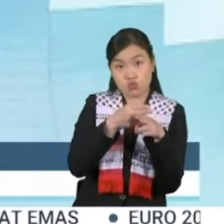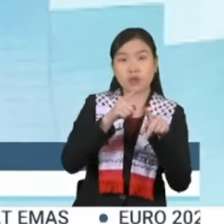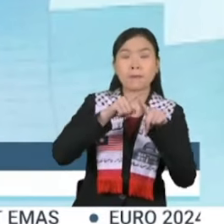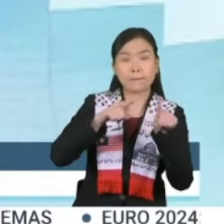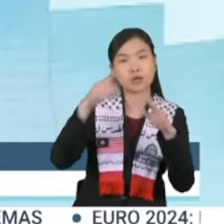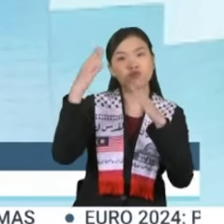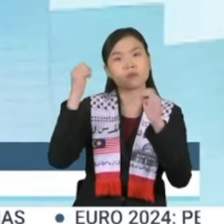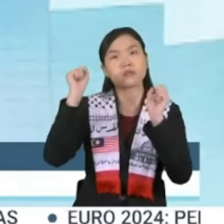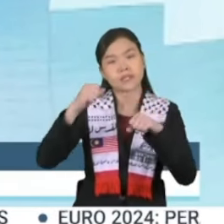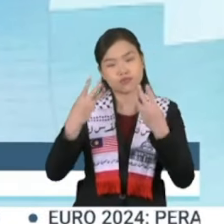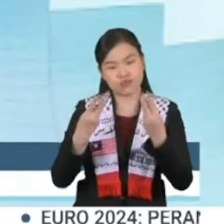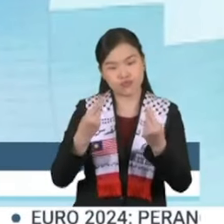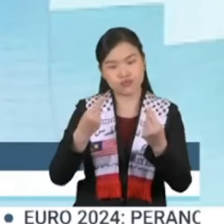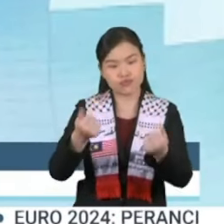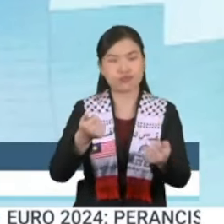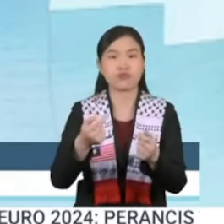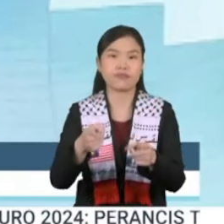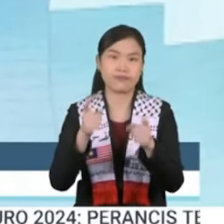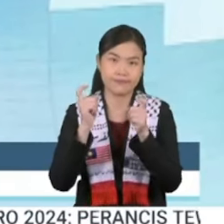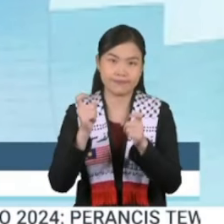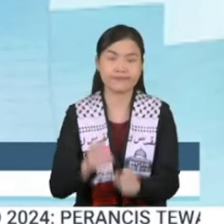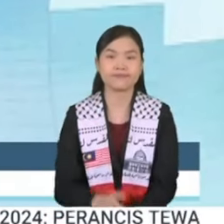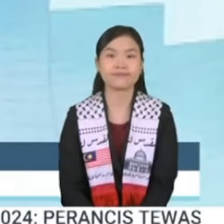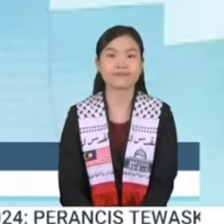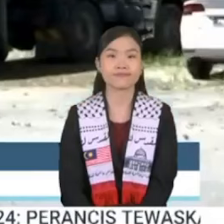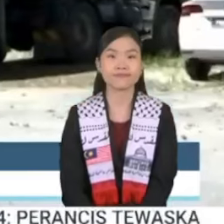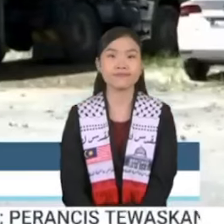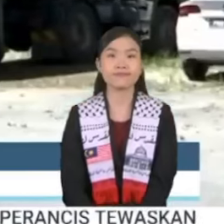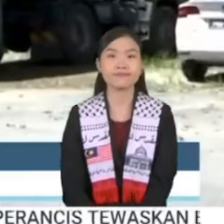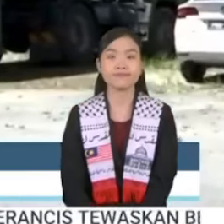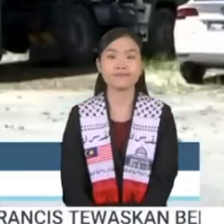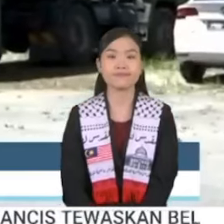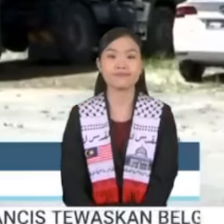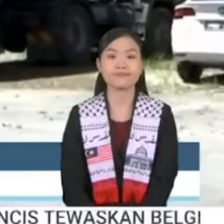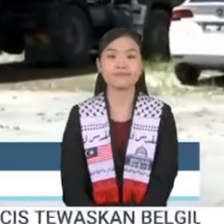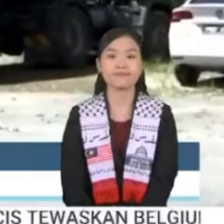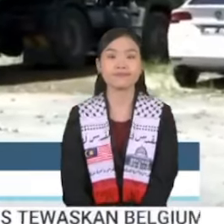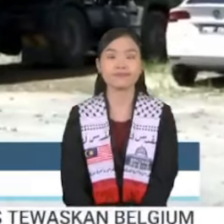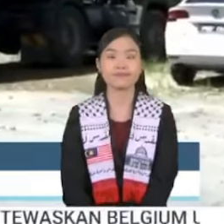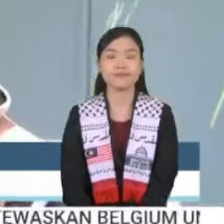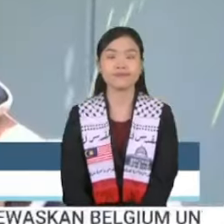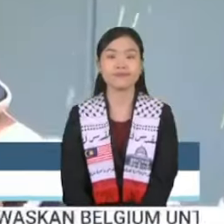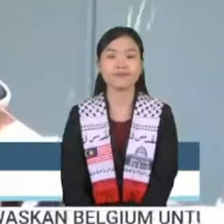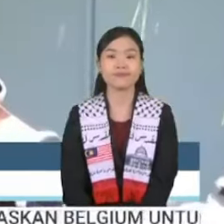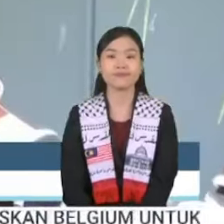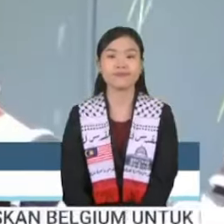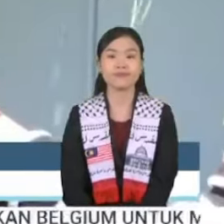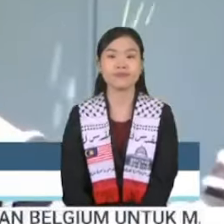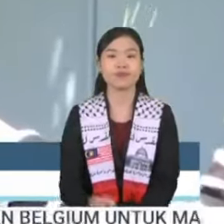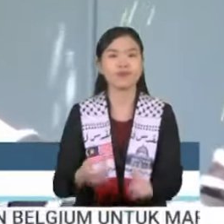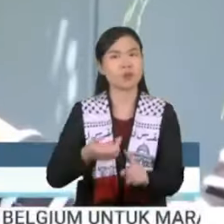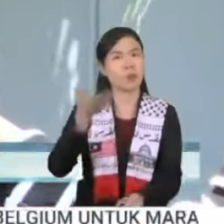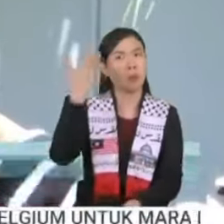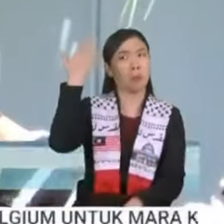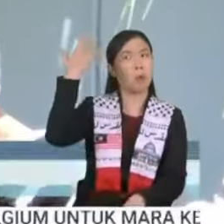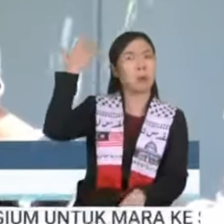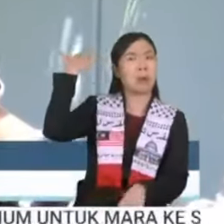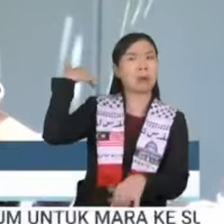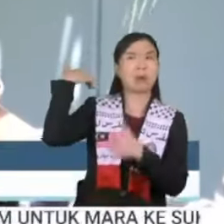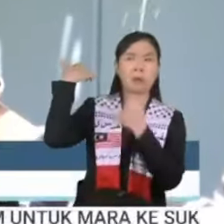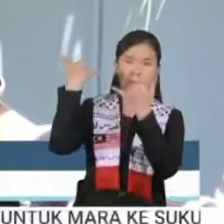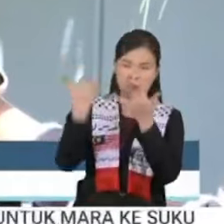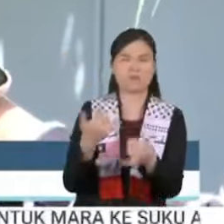ia mendapat perhatian serius pihak berwajib. Dari dulu sampai no